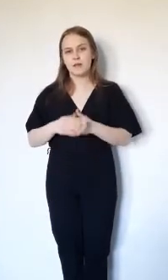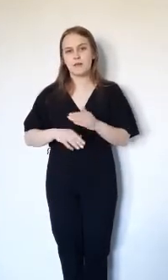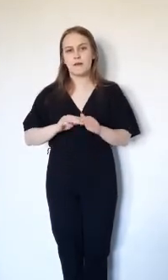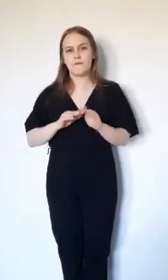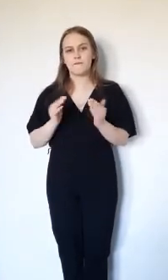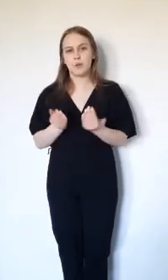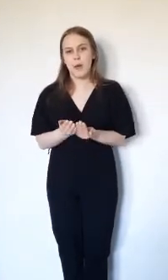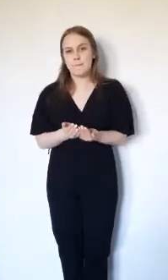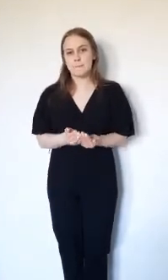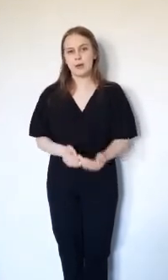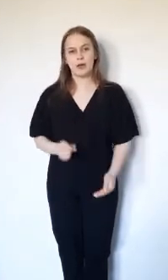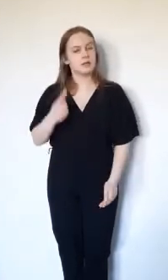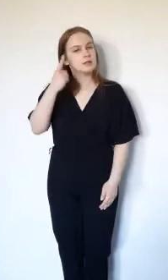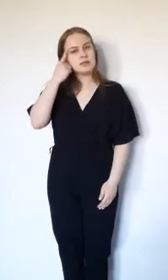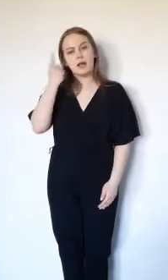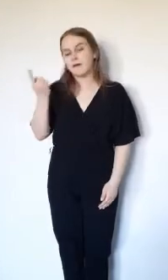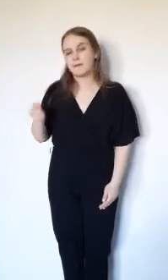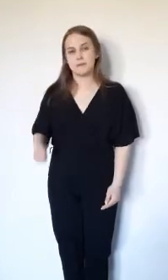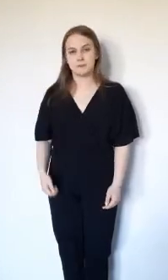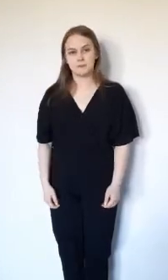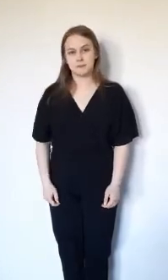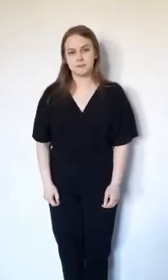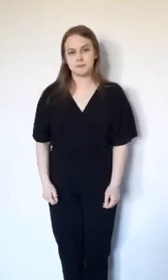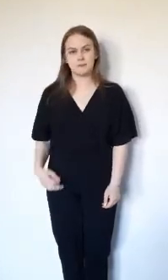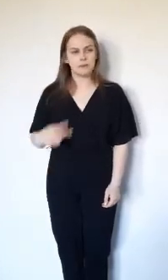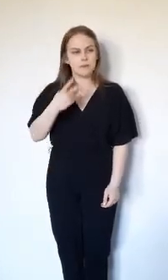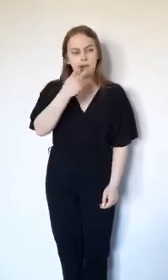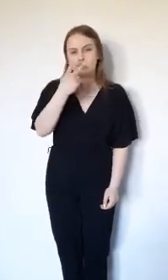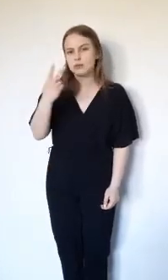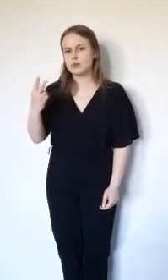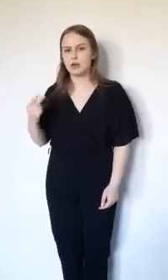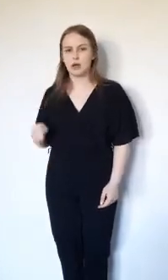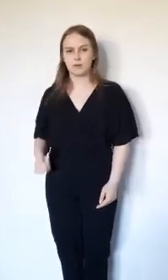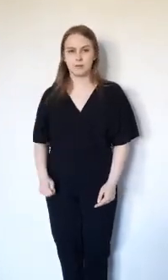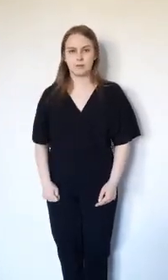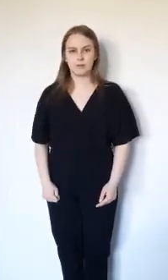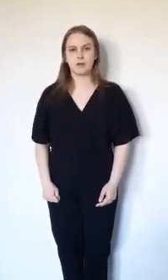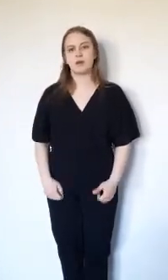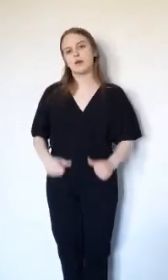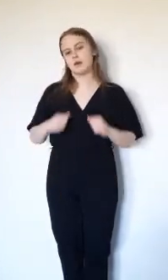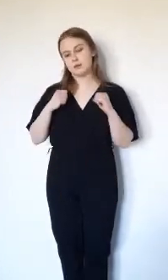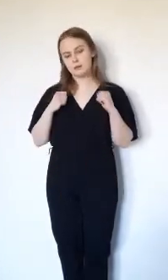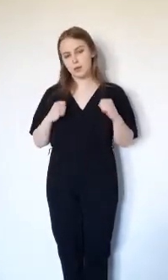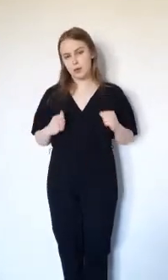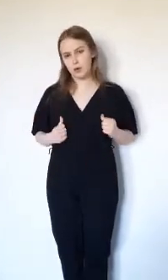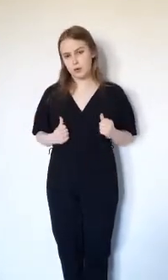zwinięty w kłębek, nie wiem. Poszukam spokoju.